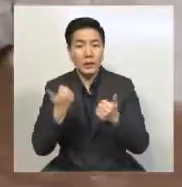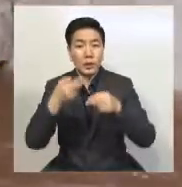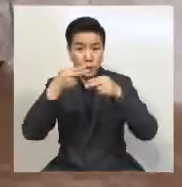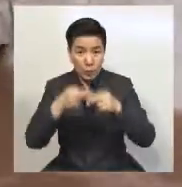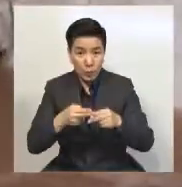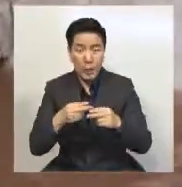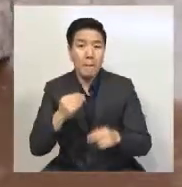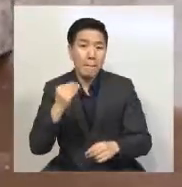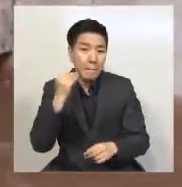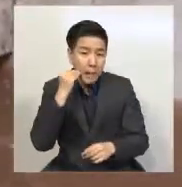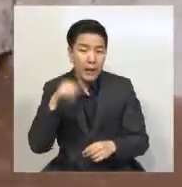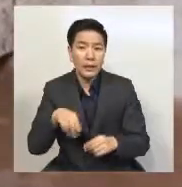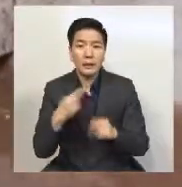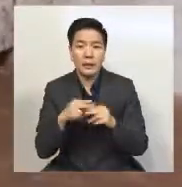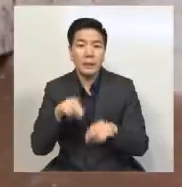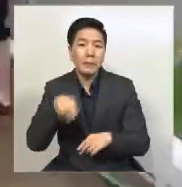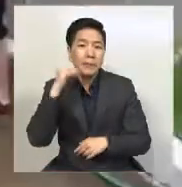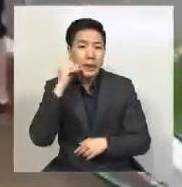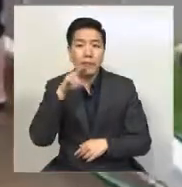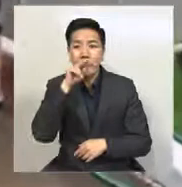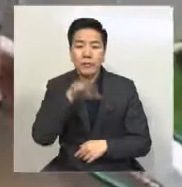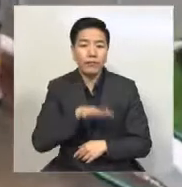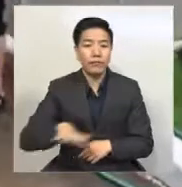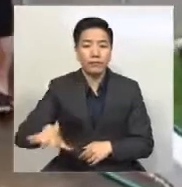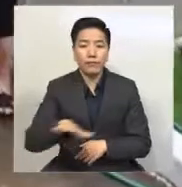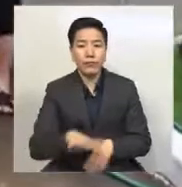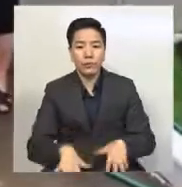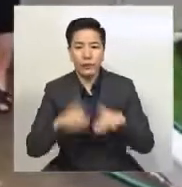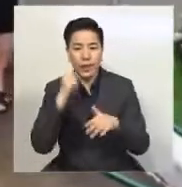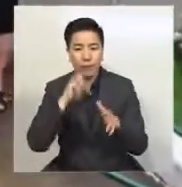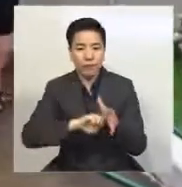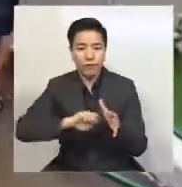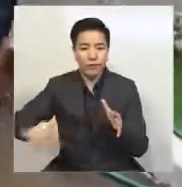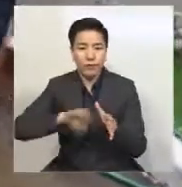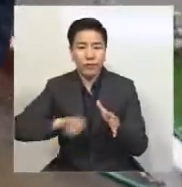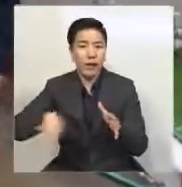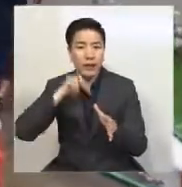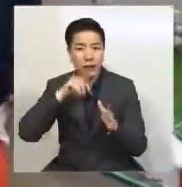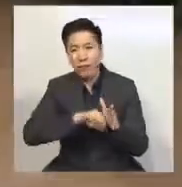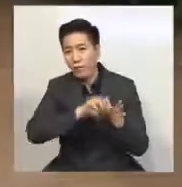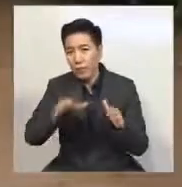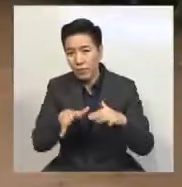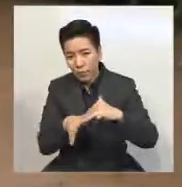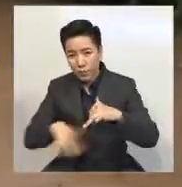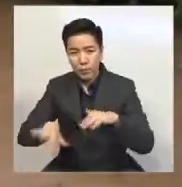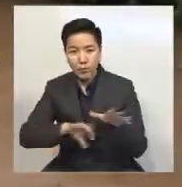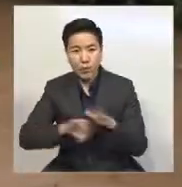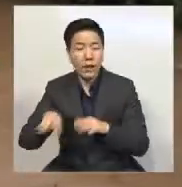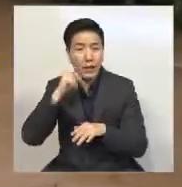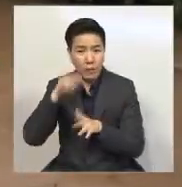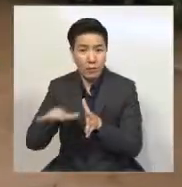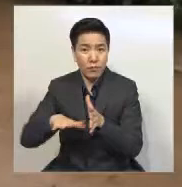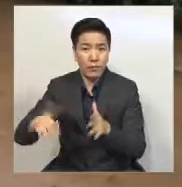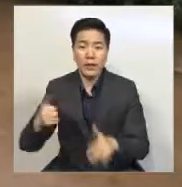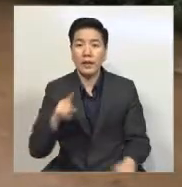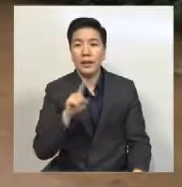ะพื้นที่เขตบ้านคำไฮตำบลบ้านเป็ดซึ่งขณะนี้เร่งการระบายน้ำลงสู่บึงหนองโคดแล้วซึ่งสามารถรับน้ำได้กว่